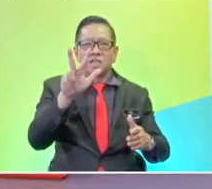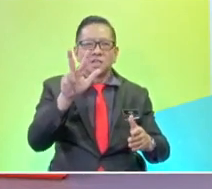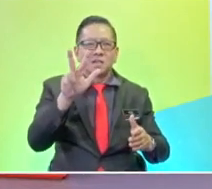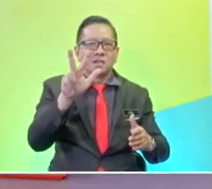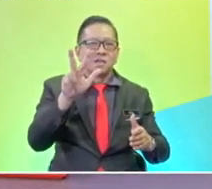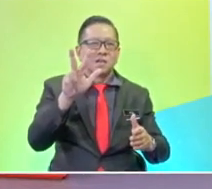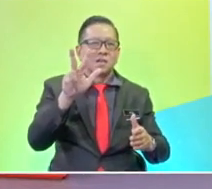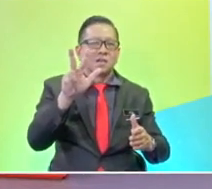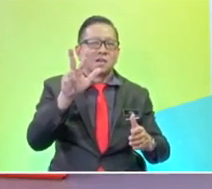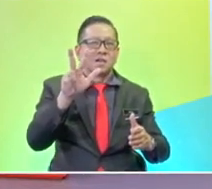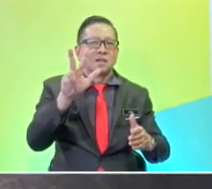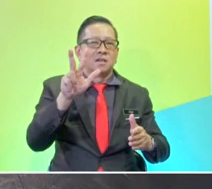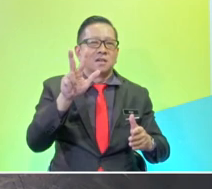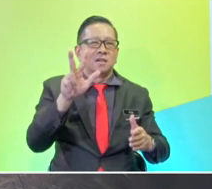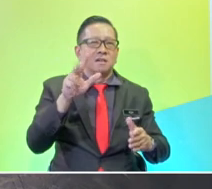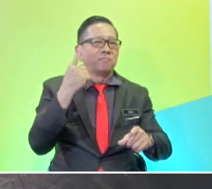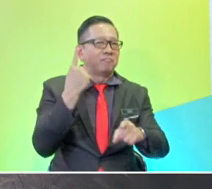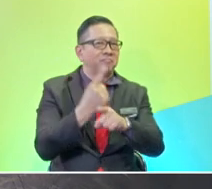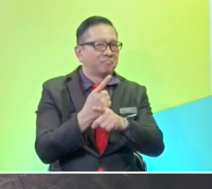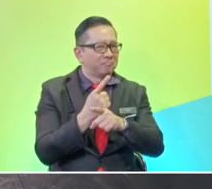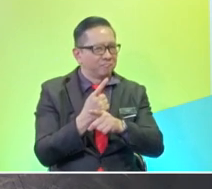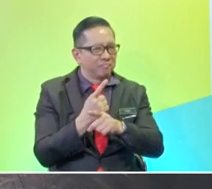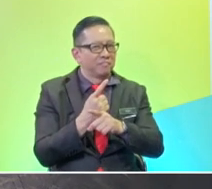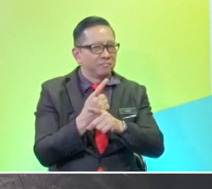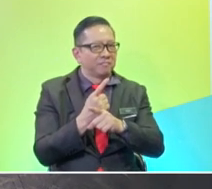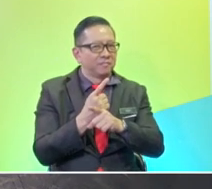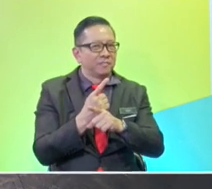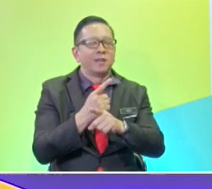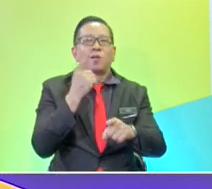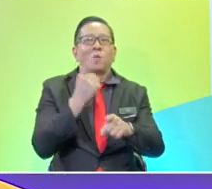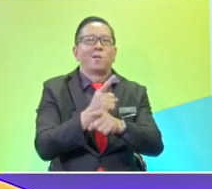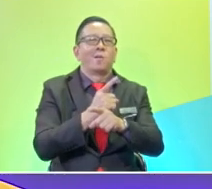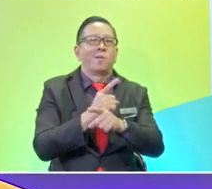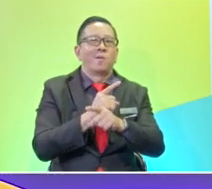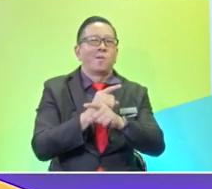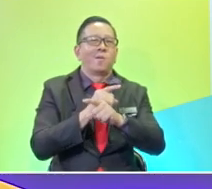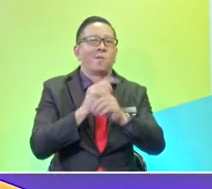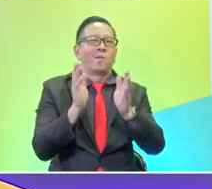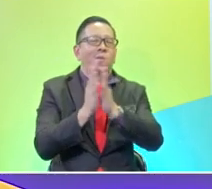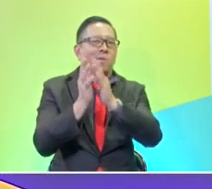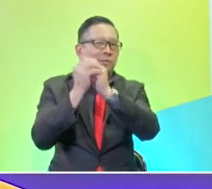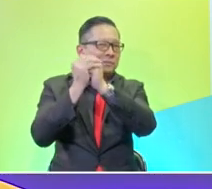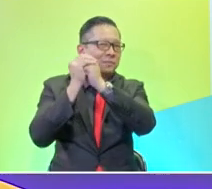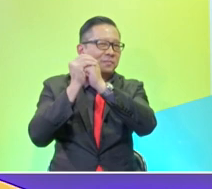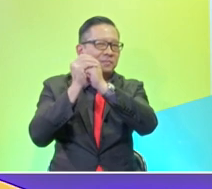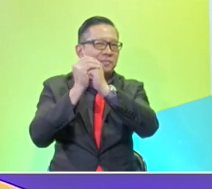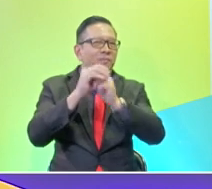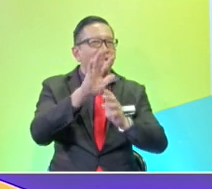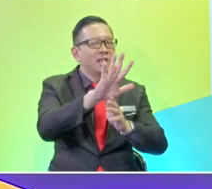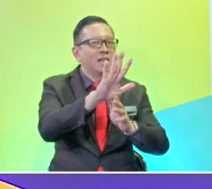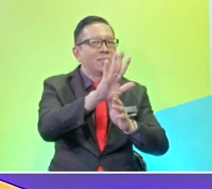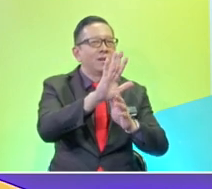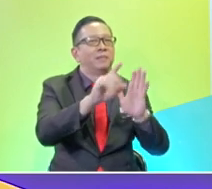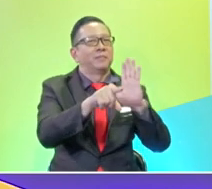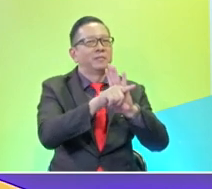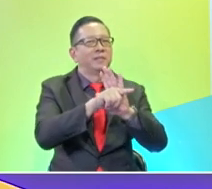sampai ke angkasa hmm betul ke betul lima telah ti-